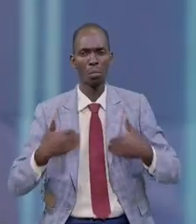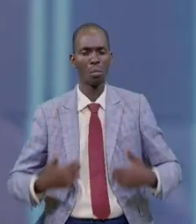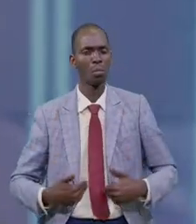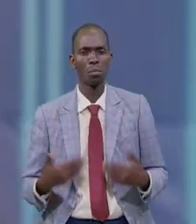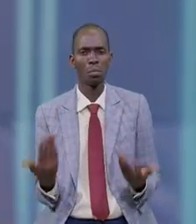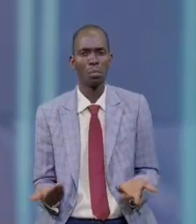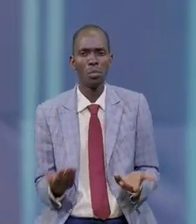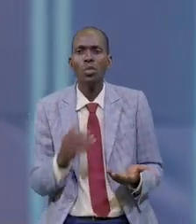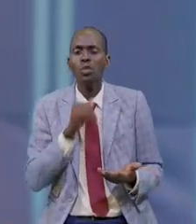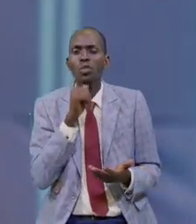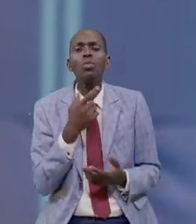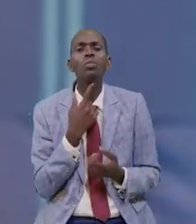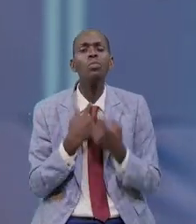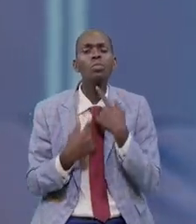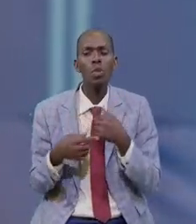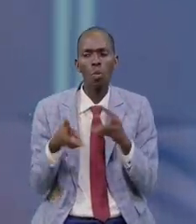n'évitant